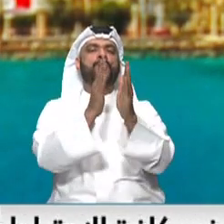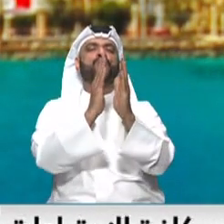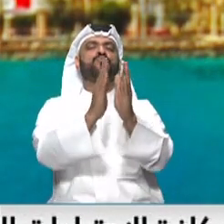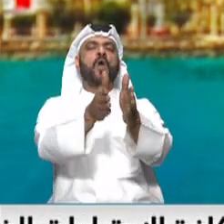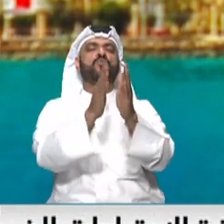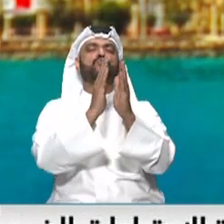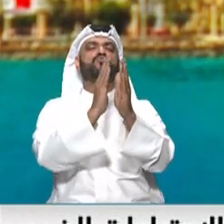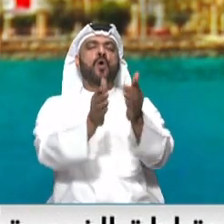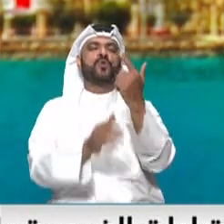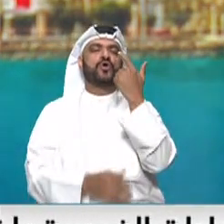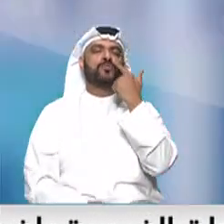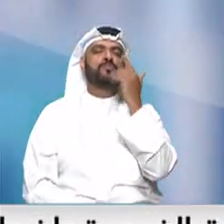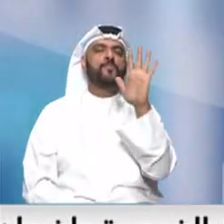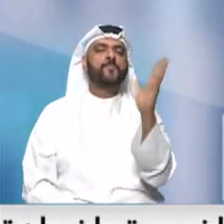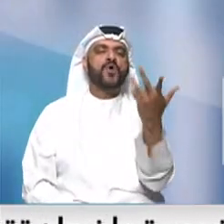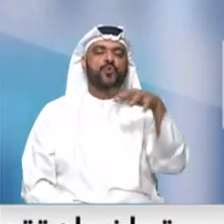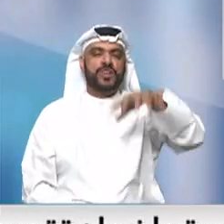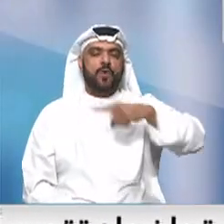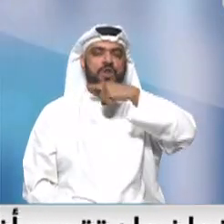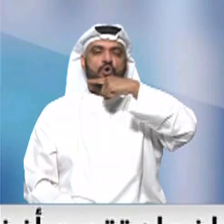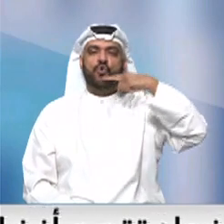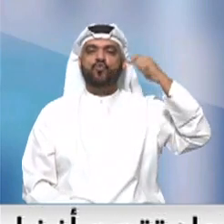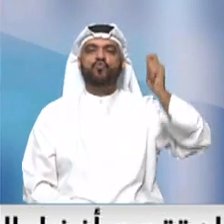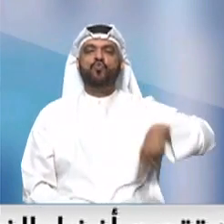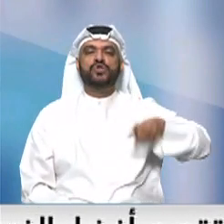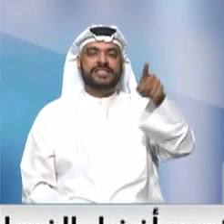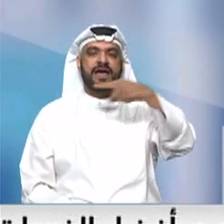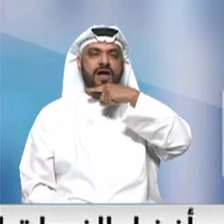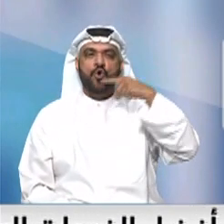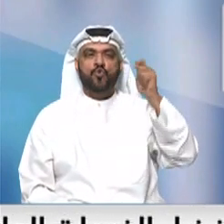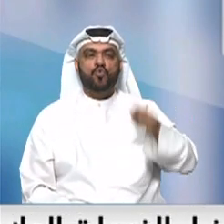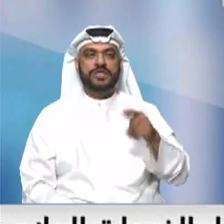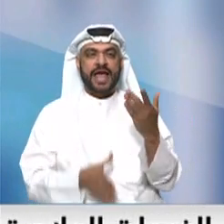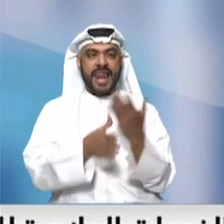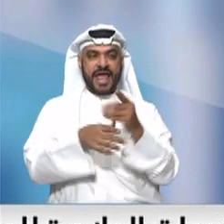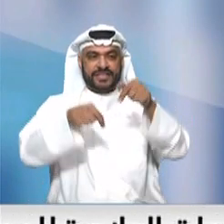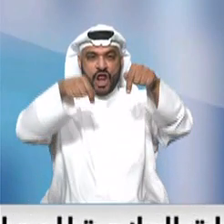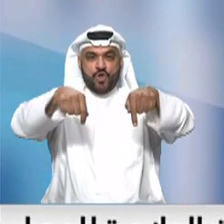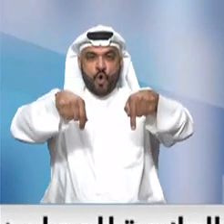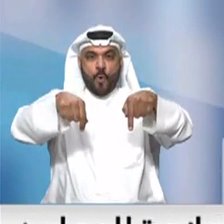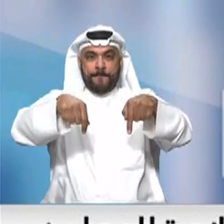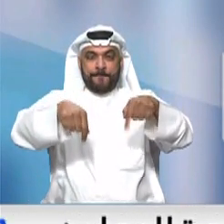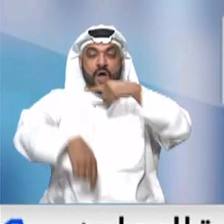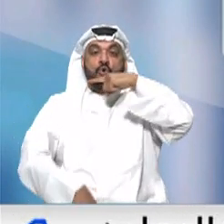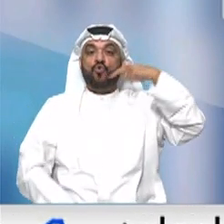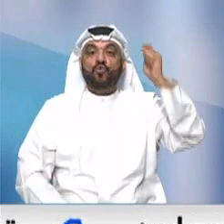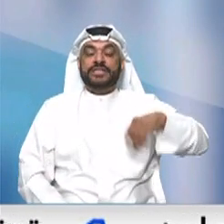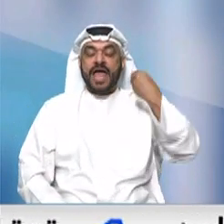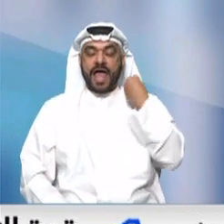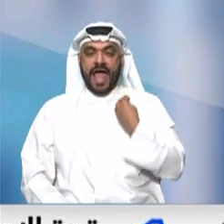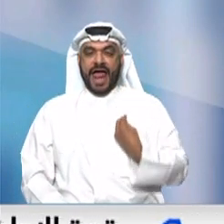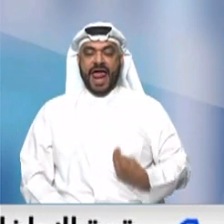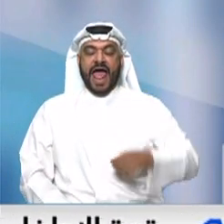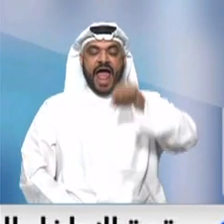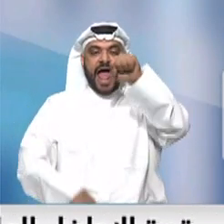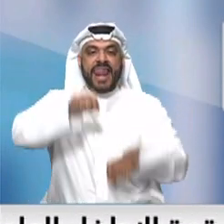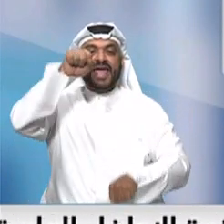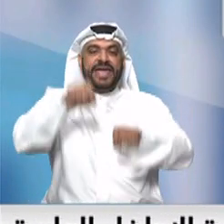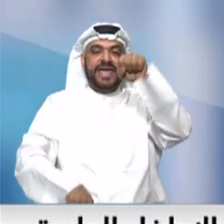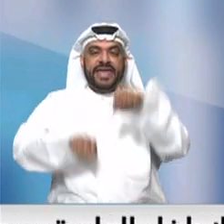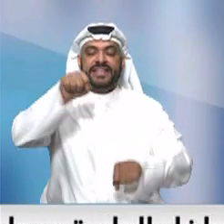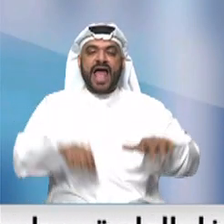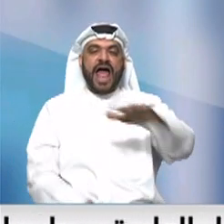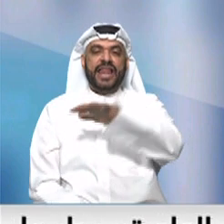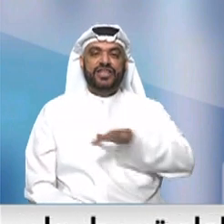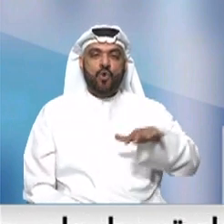الرئيس فلاديمير بوتين رئيس روسيا الاتحادية الصديقة، عبر فيها سموه حفظه الله عن خالص التهاني